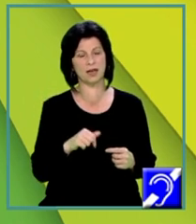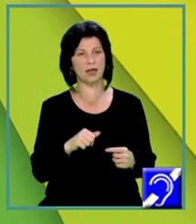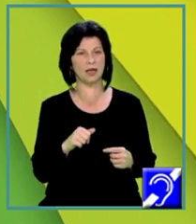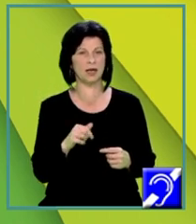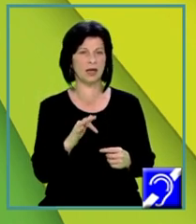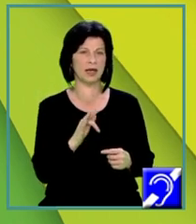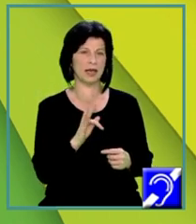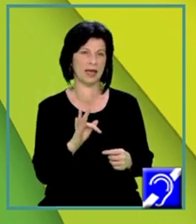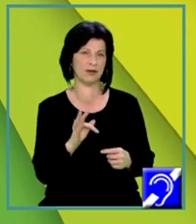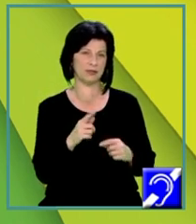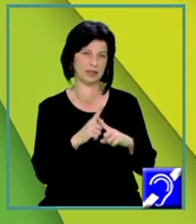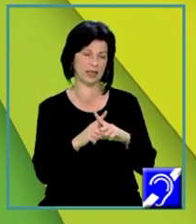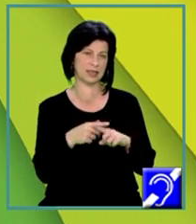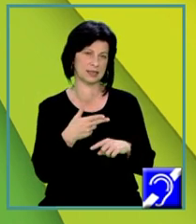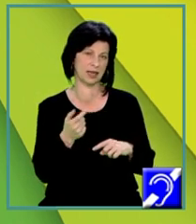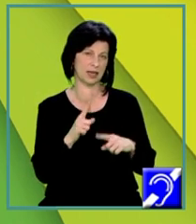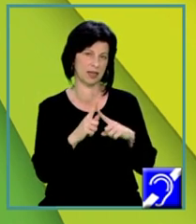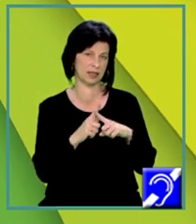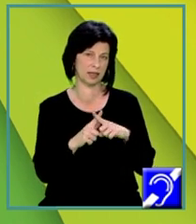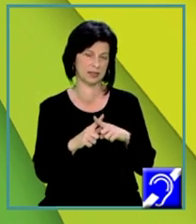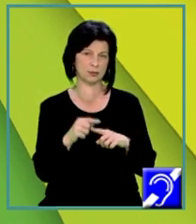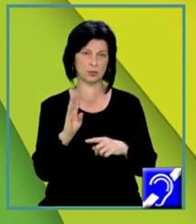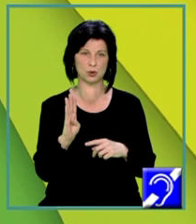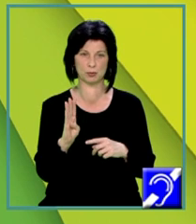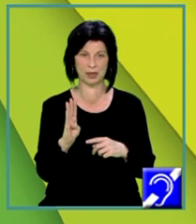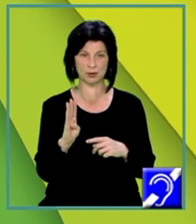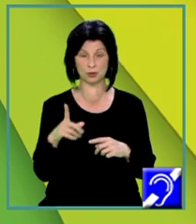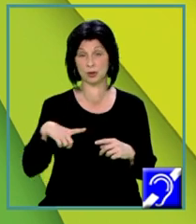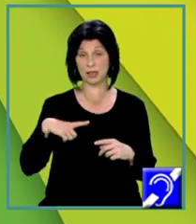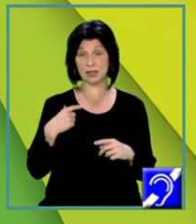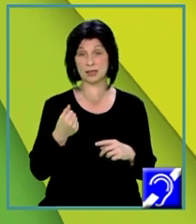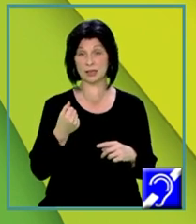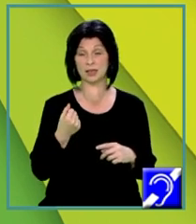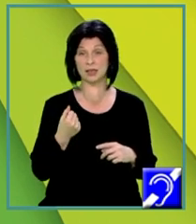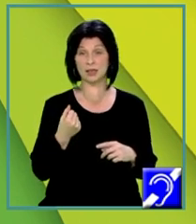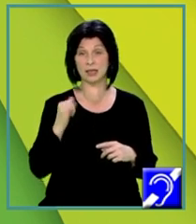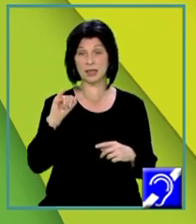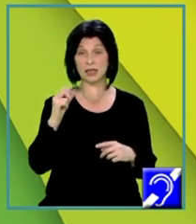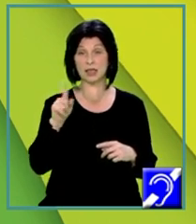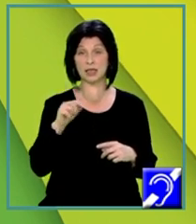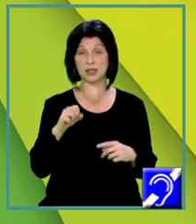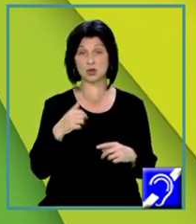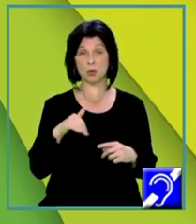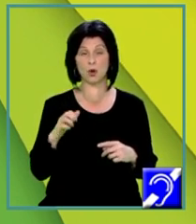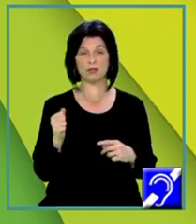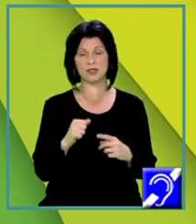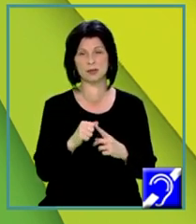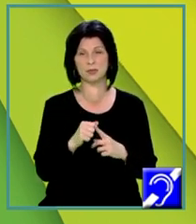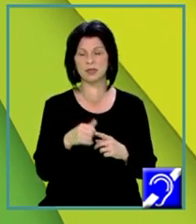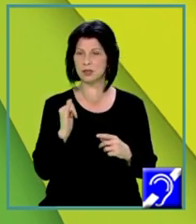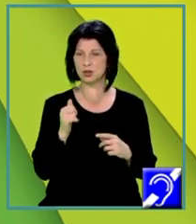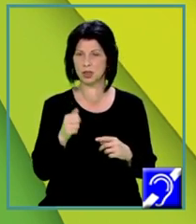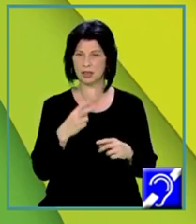este un izomorfism al acestor două corpuri și aici verificările eu de x plus y plus y plus